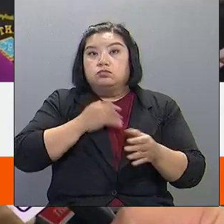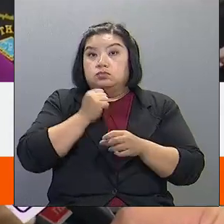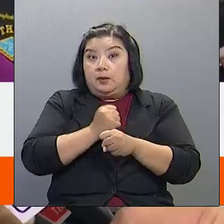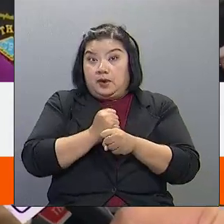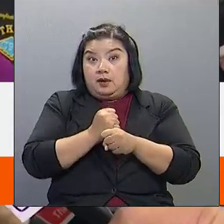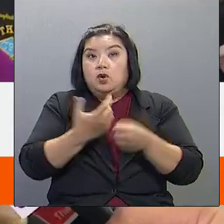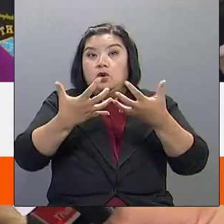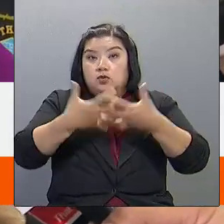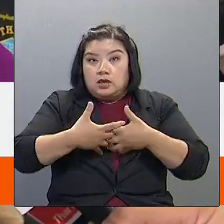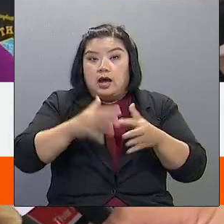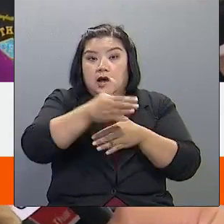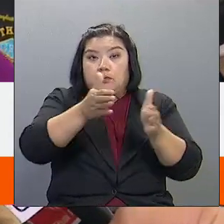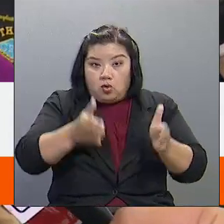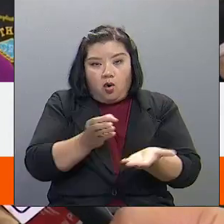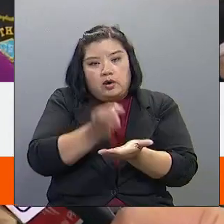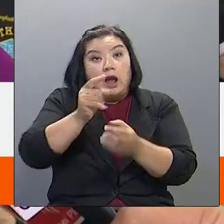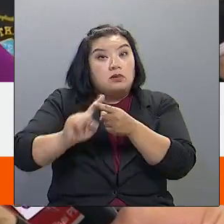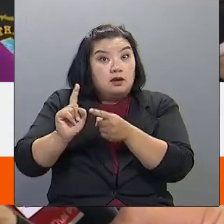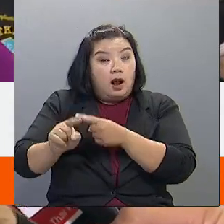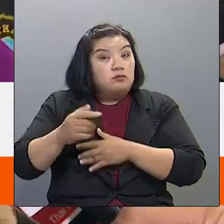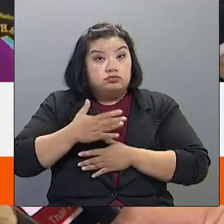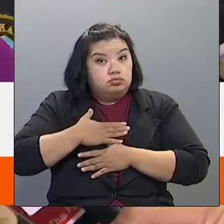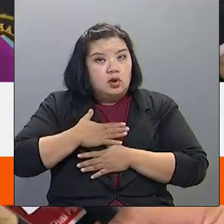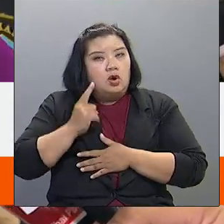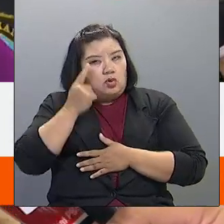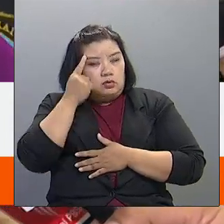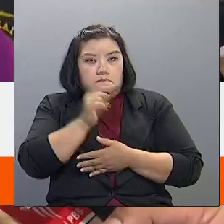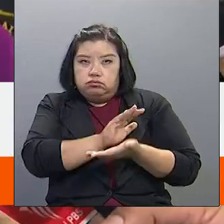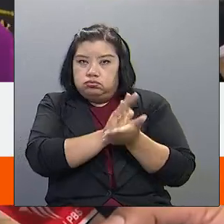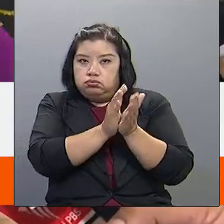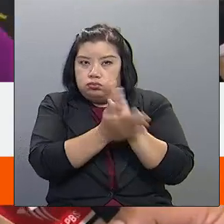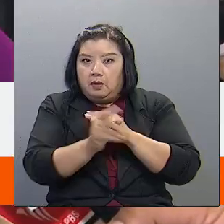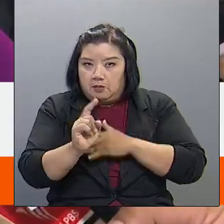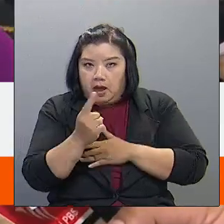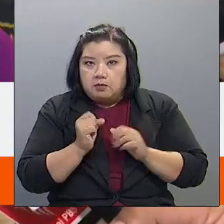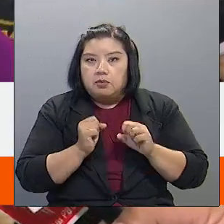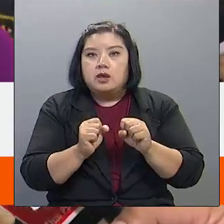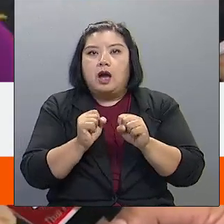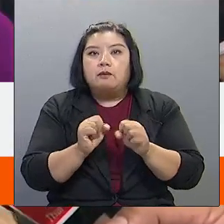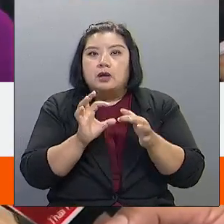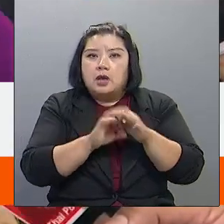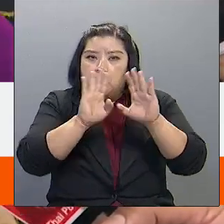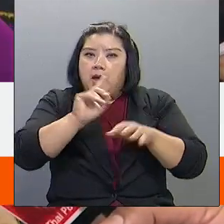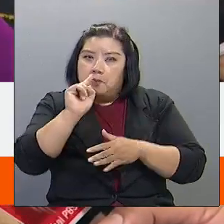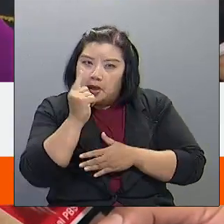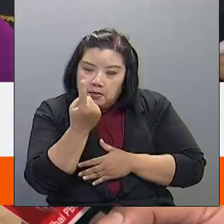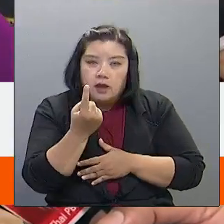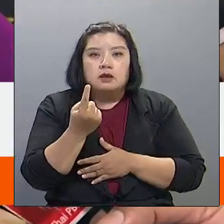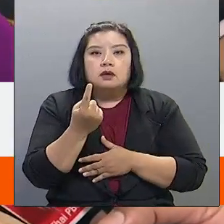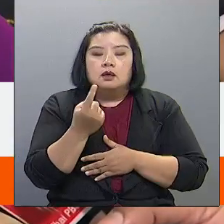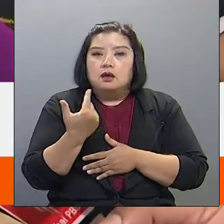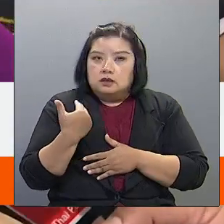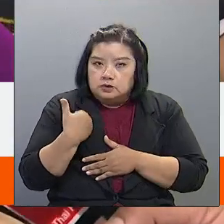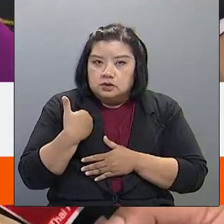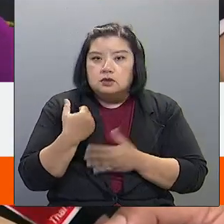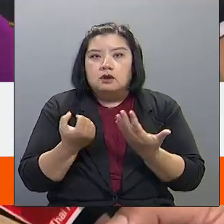ณฑ์ในทุกรูปแบบเนี่ยจำเป็นที่ต้องรีบปรับตัวให้เข้าสู่เรื่องของเทรนด์เรื่องของการที่จะลด